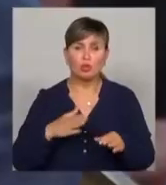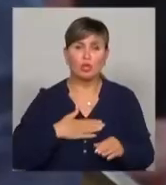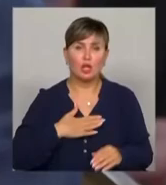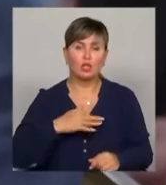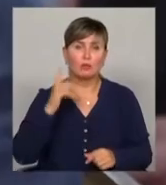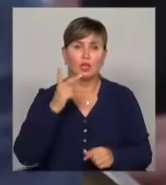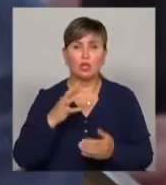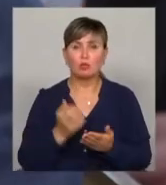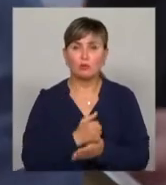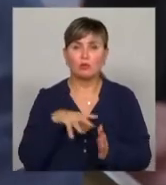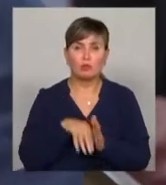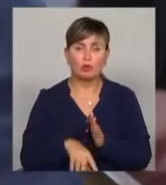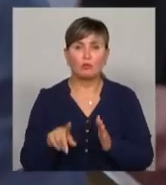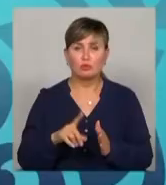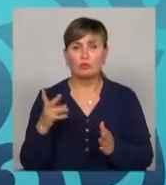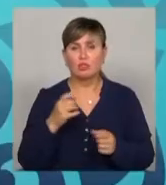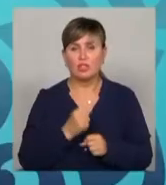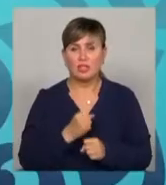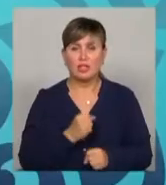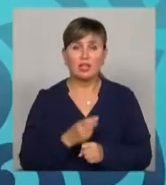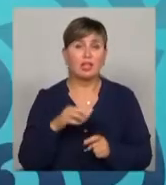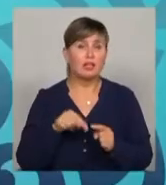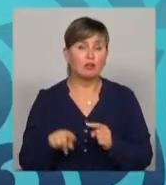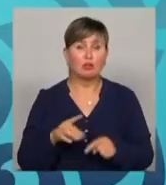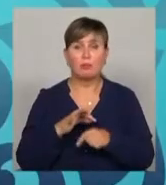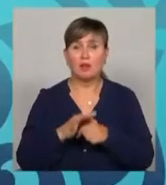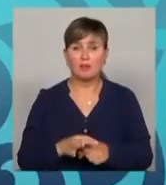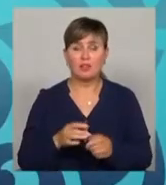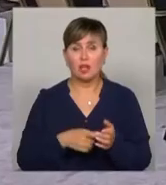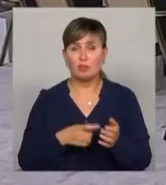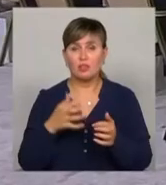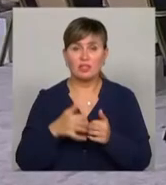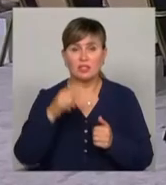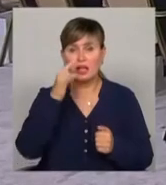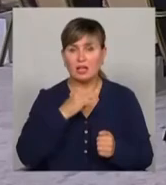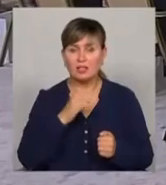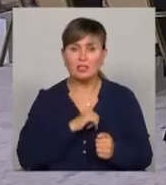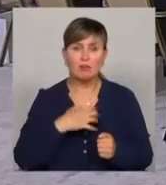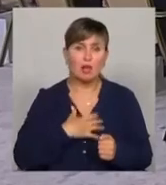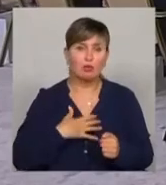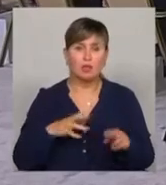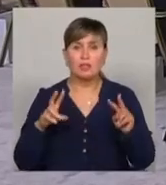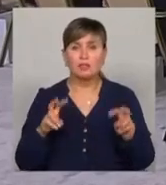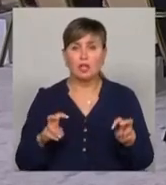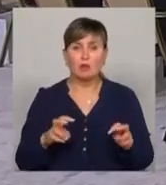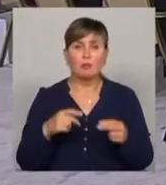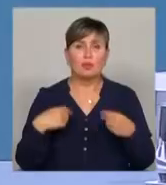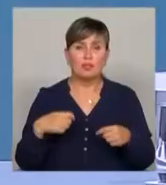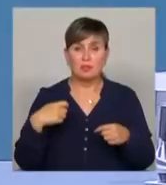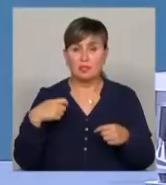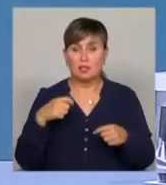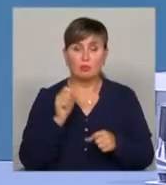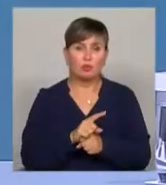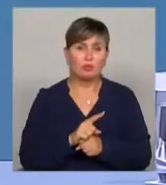для успеха в том, что предстоит сделать. Для того, чтобы проводить опросы среди казахстанцев по самым актуальным темам, президент поручил